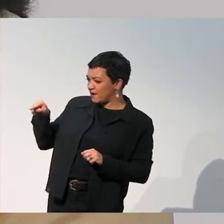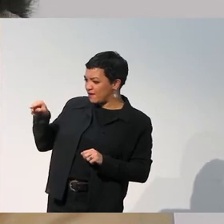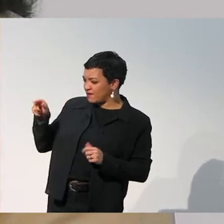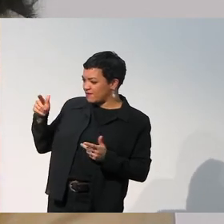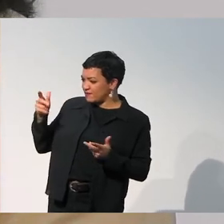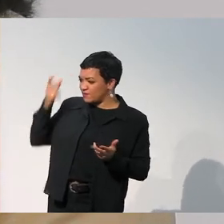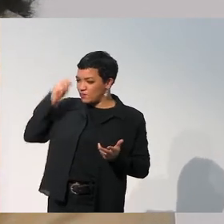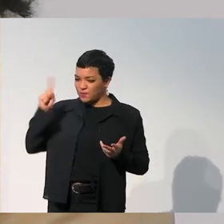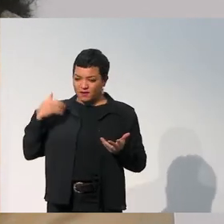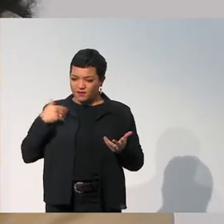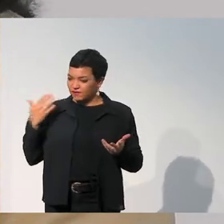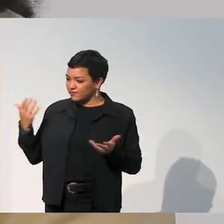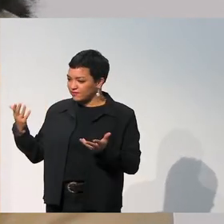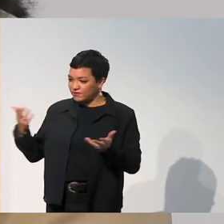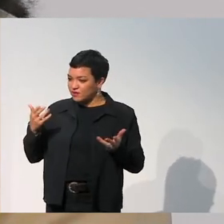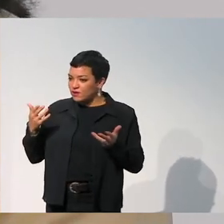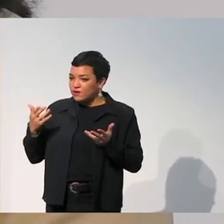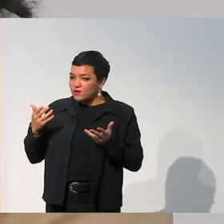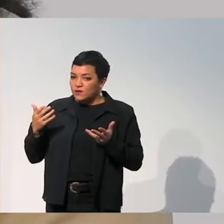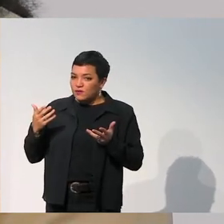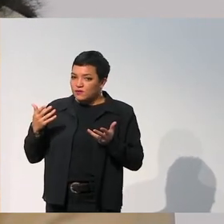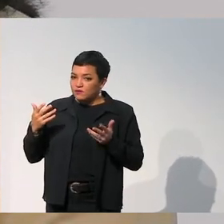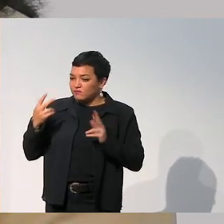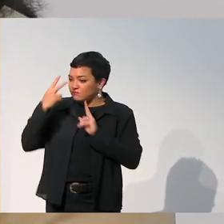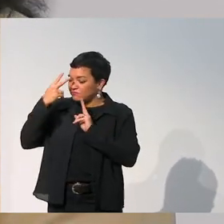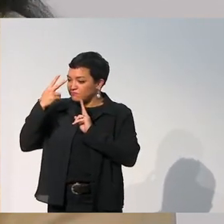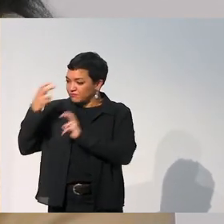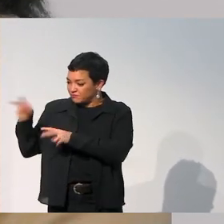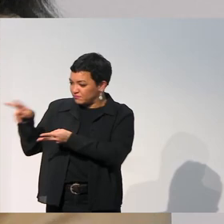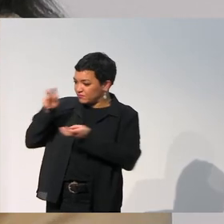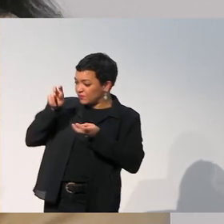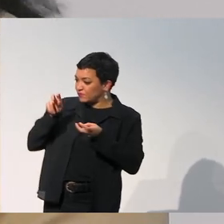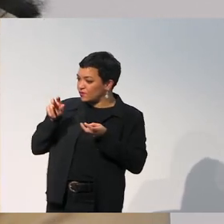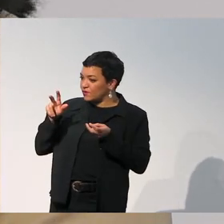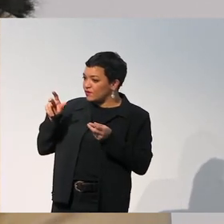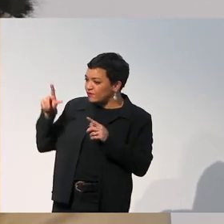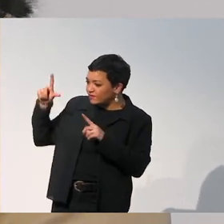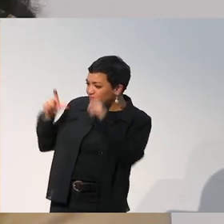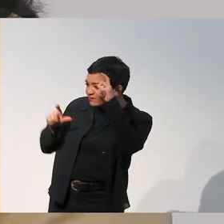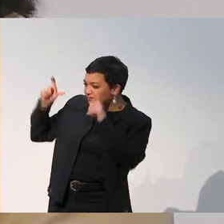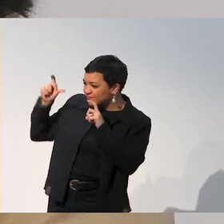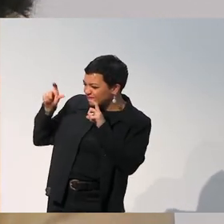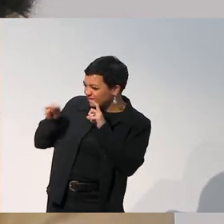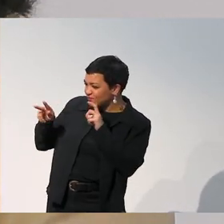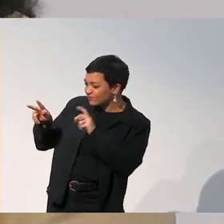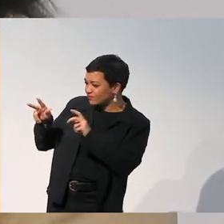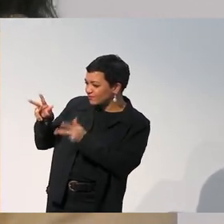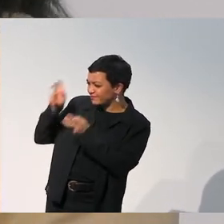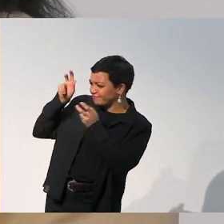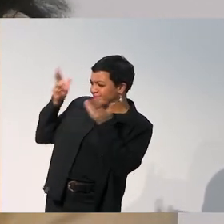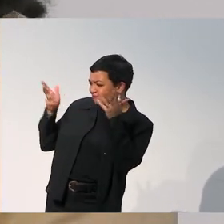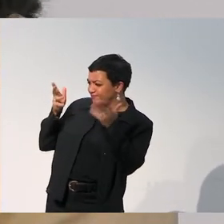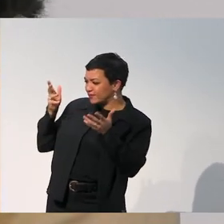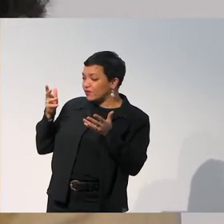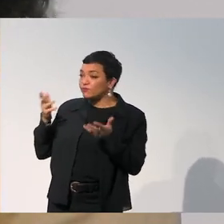saisissait, quand bien même il avait une maîtrise aiguë de sa morphologie et de ses expressions. Au fond, il